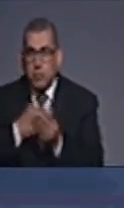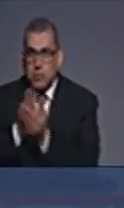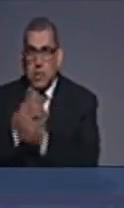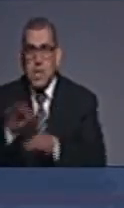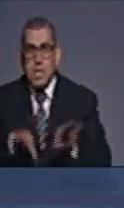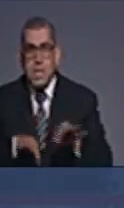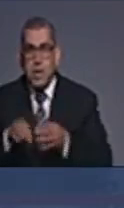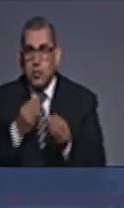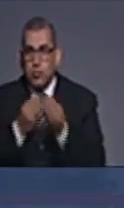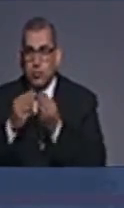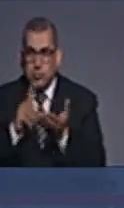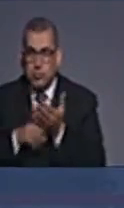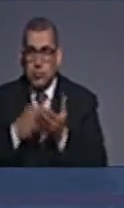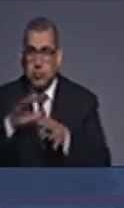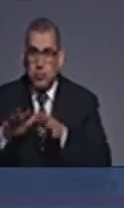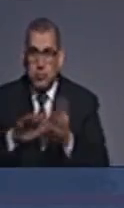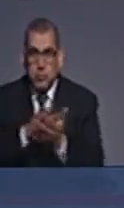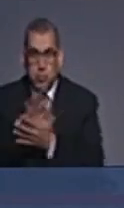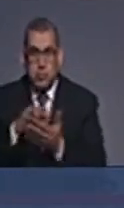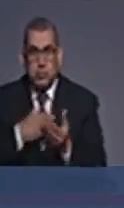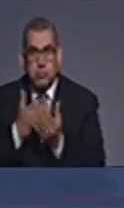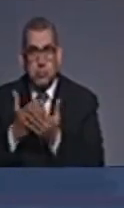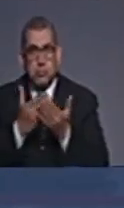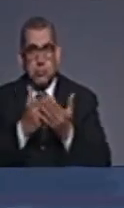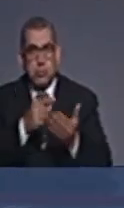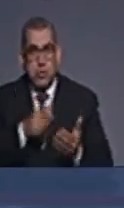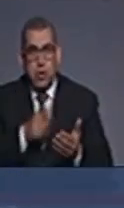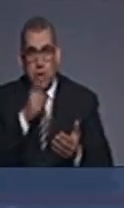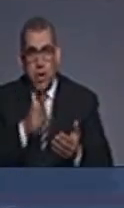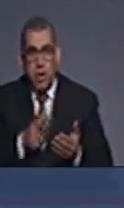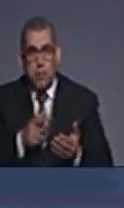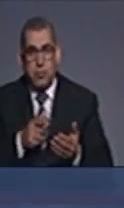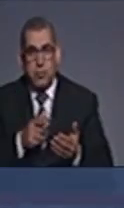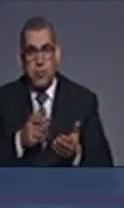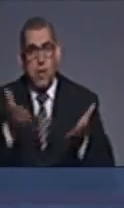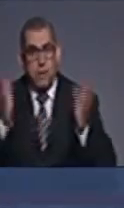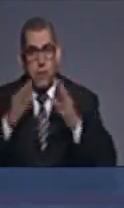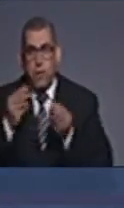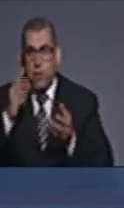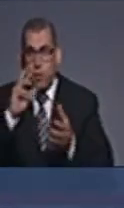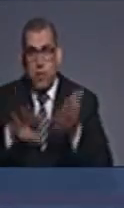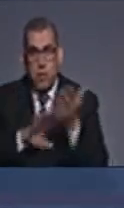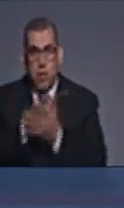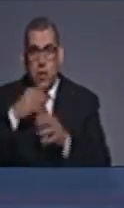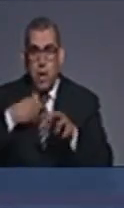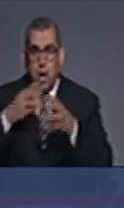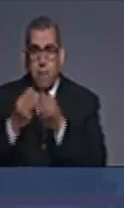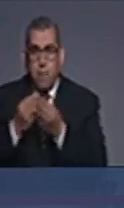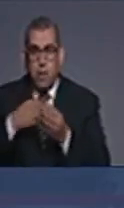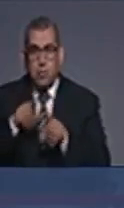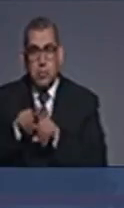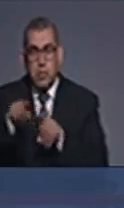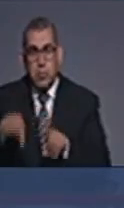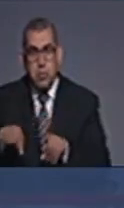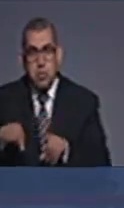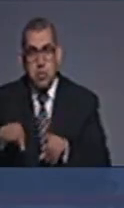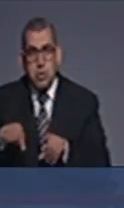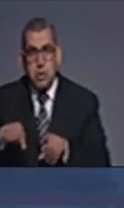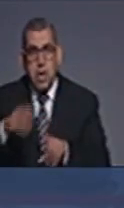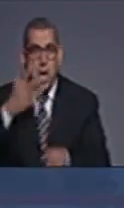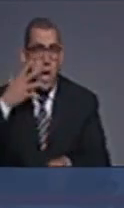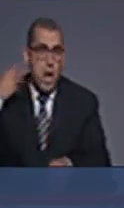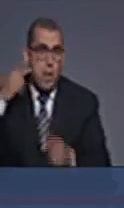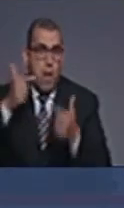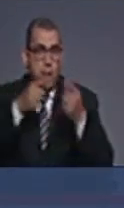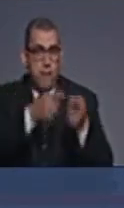المختلفة اللي بتمر بمنطقتنا، وهي كتير زي ما انتم شايفين، دول الجوار عندنا، أشقائنا في ليبيا، أشقائنا